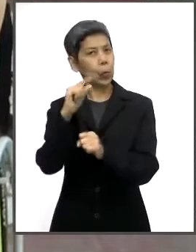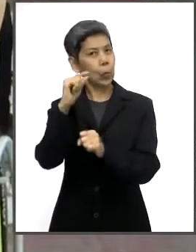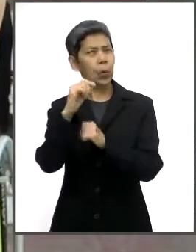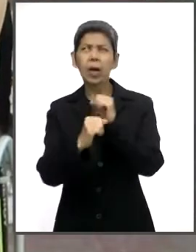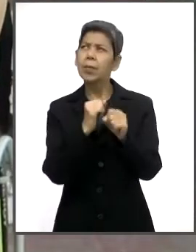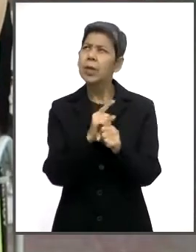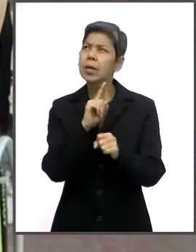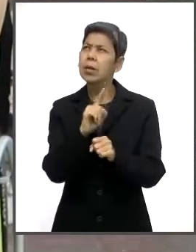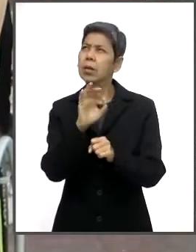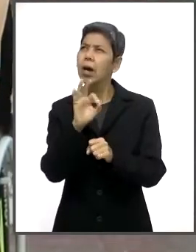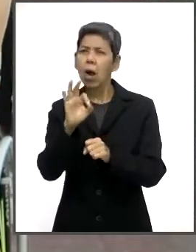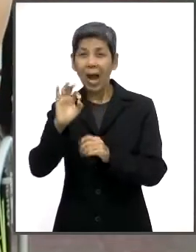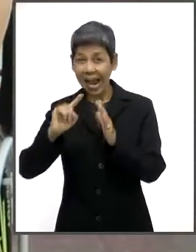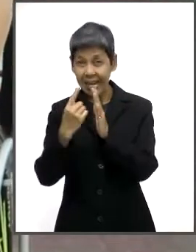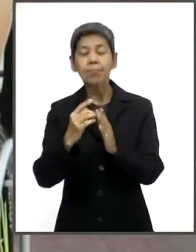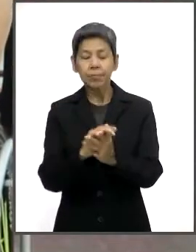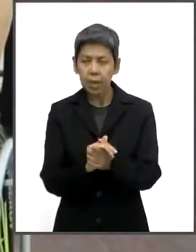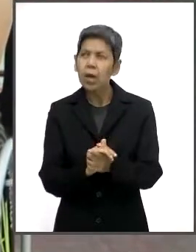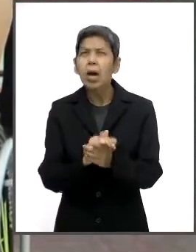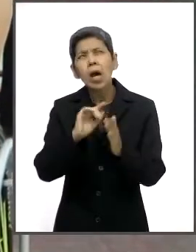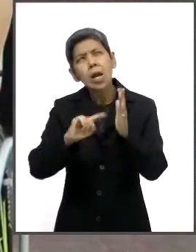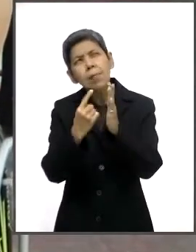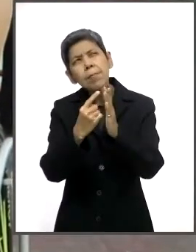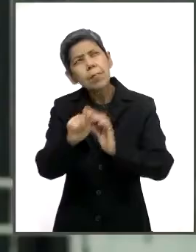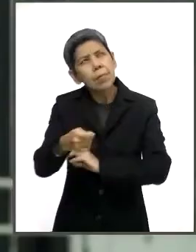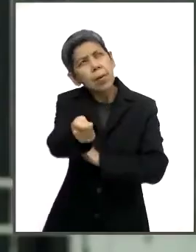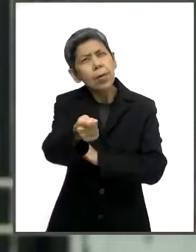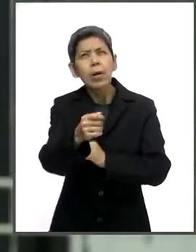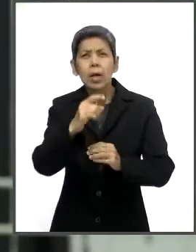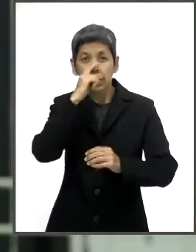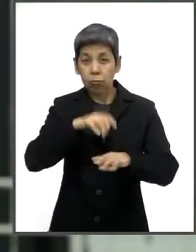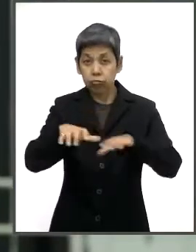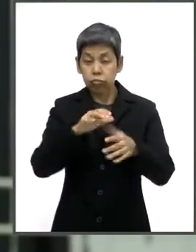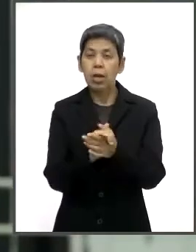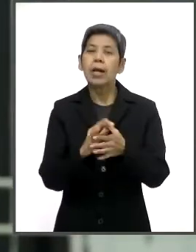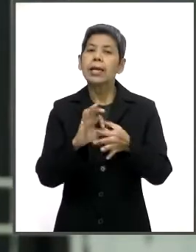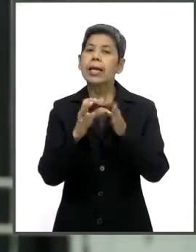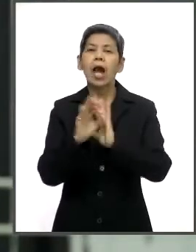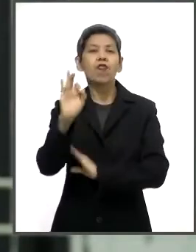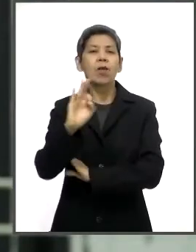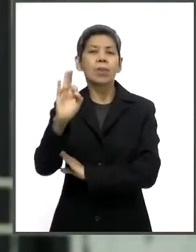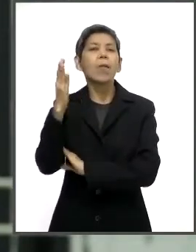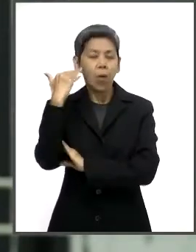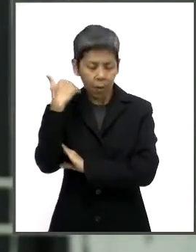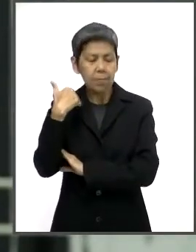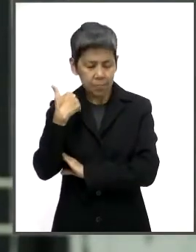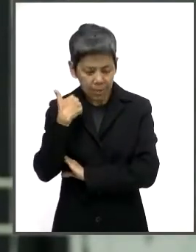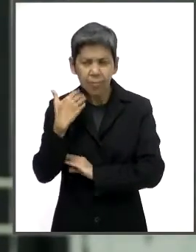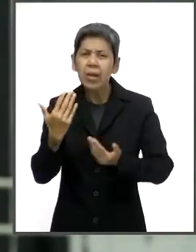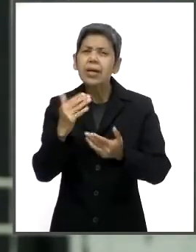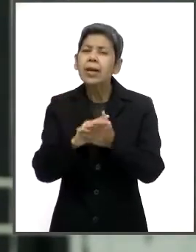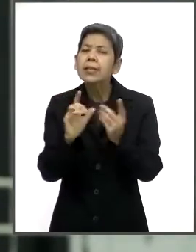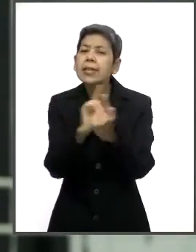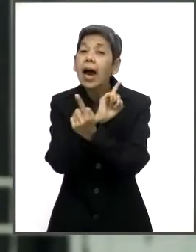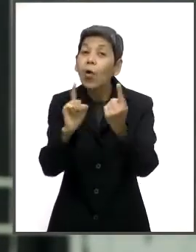ปีปี1999อะค่ะเริ่มจริงๆปีไทยเป็นเจ้าภาพเฟสปิกเกมครั้งแรกนะคะครั้งแรก